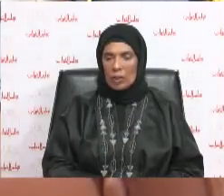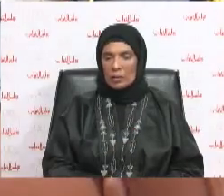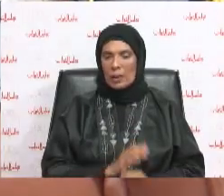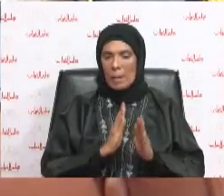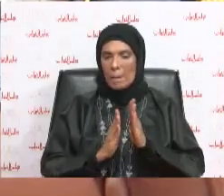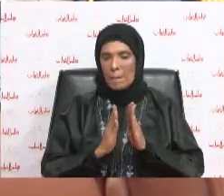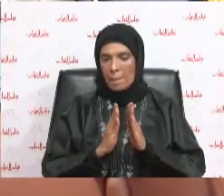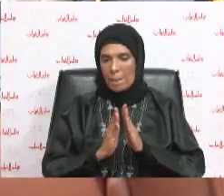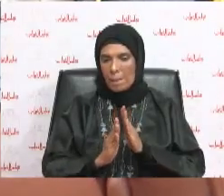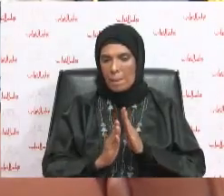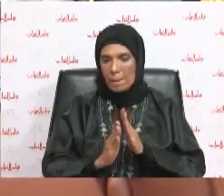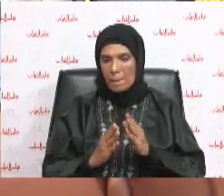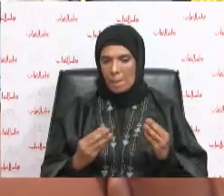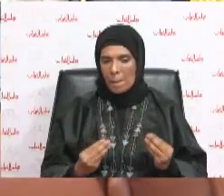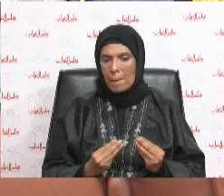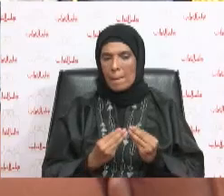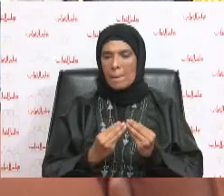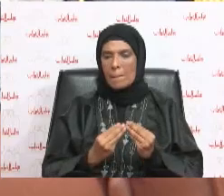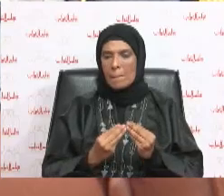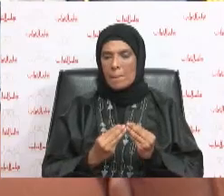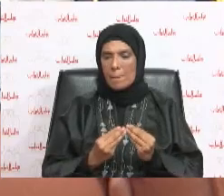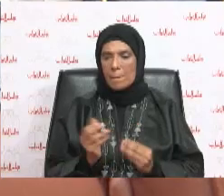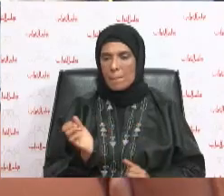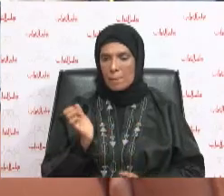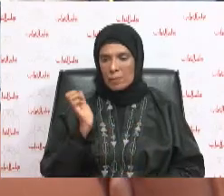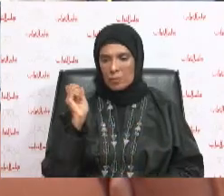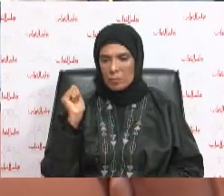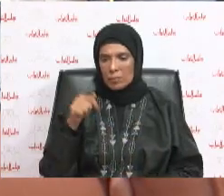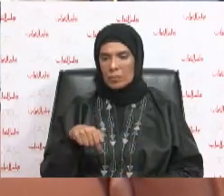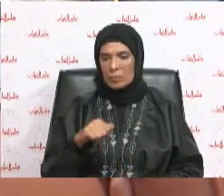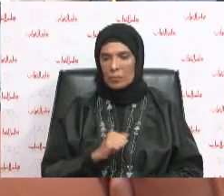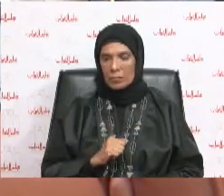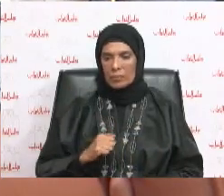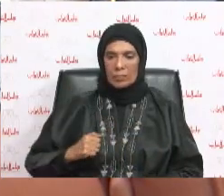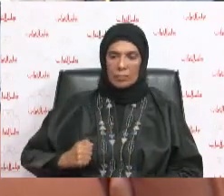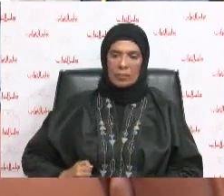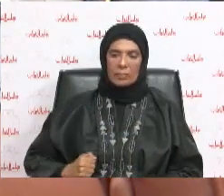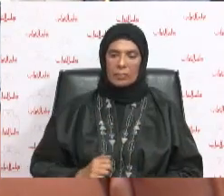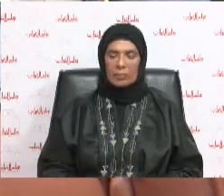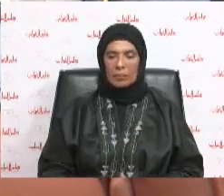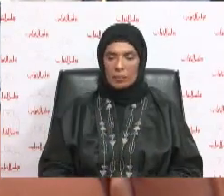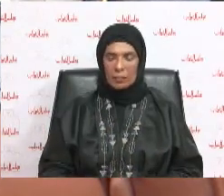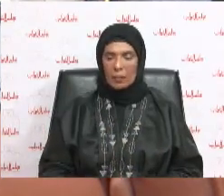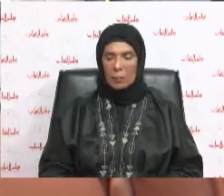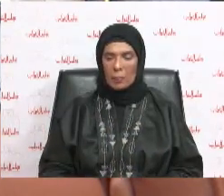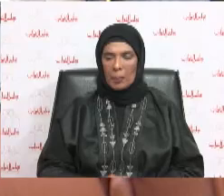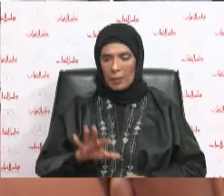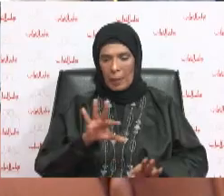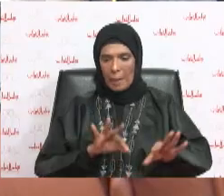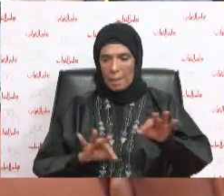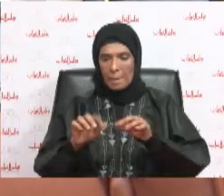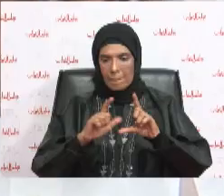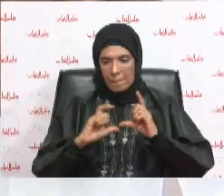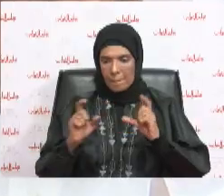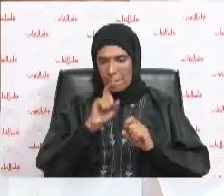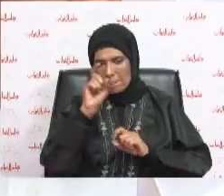الملفات المتصلة بالأمن الوطني لمملكة البحرين، فقد تم تشكيل لجنة